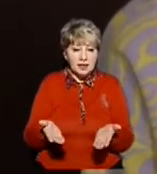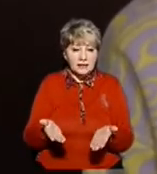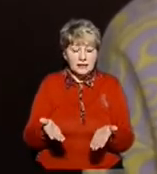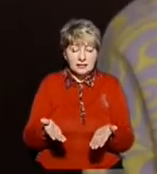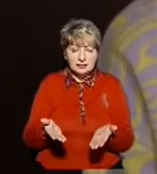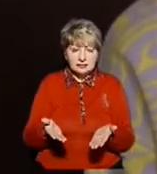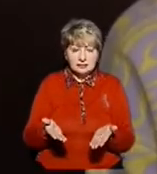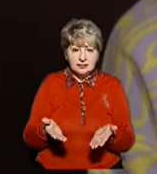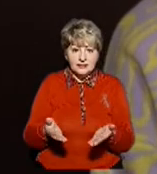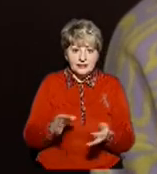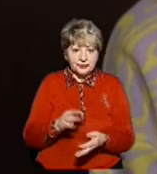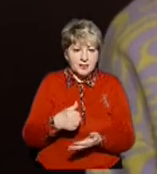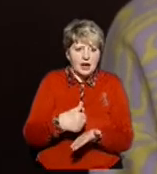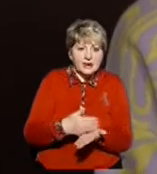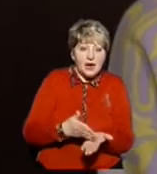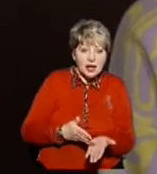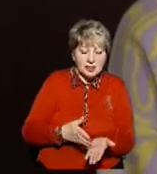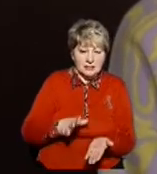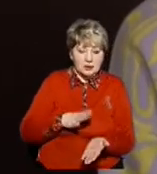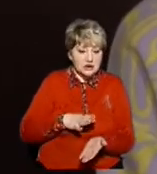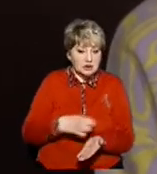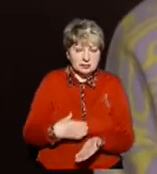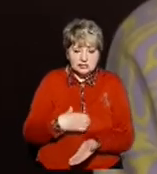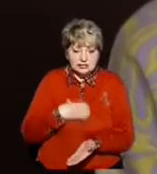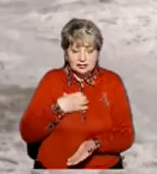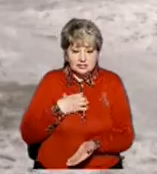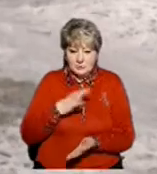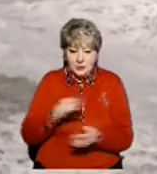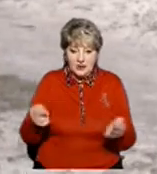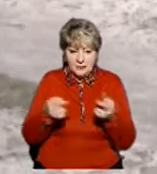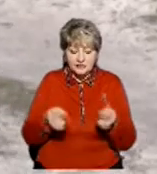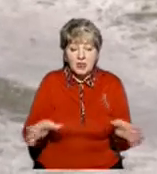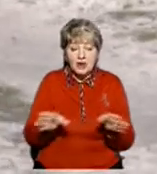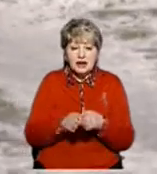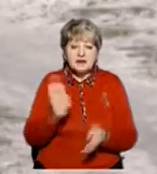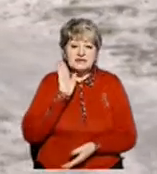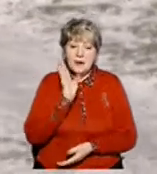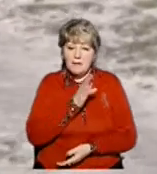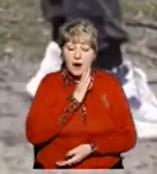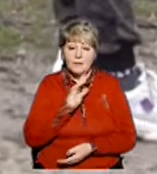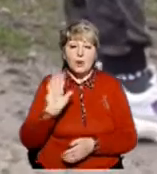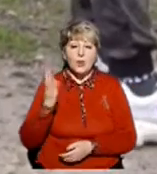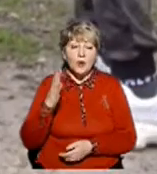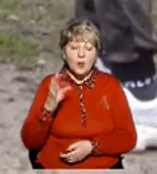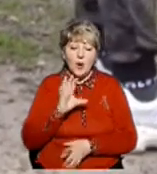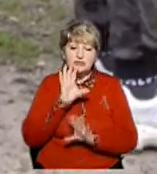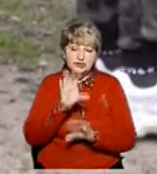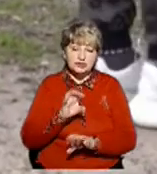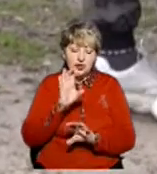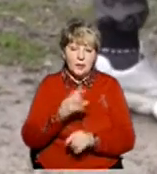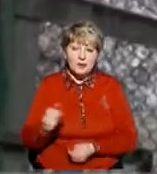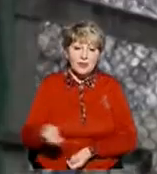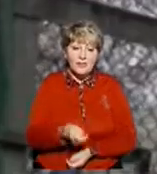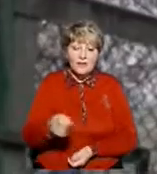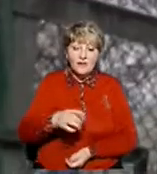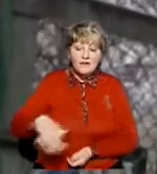тобто, якість цієї квартири не відповідає ціні. Разом з мамою пані Наталя вигулює карликового пінчера